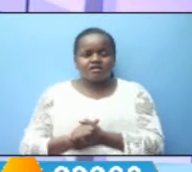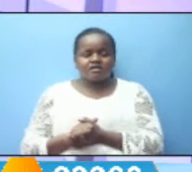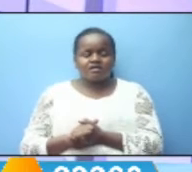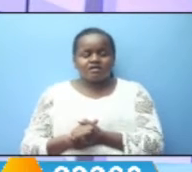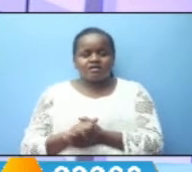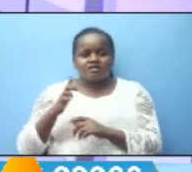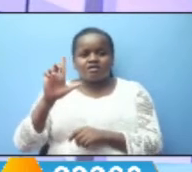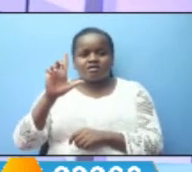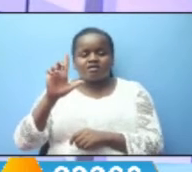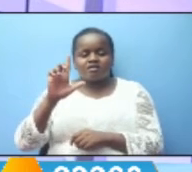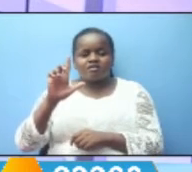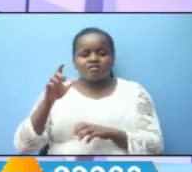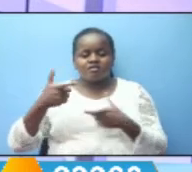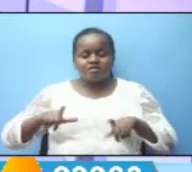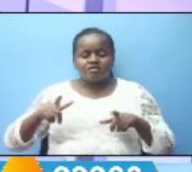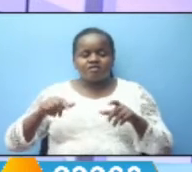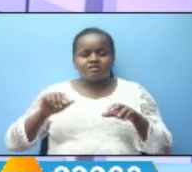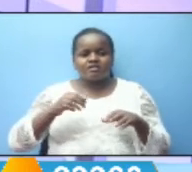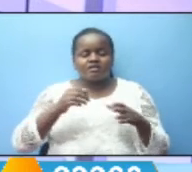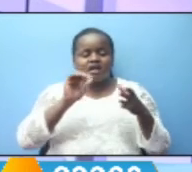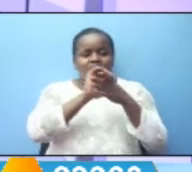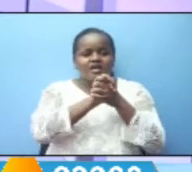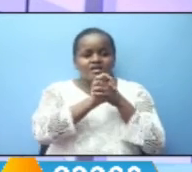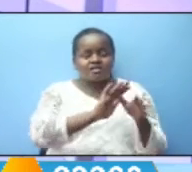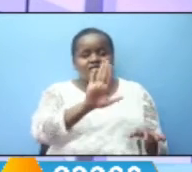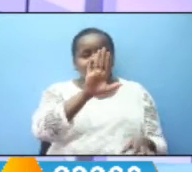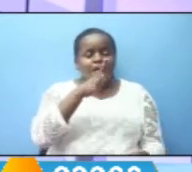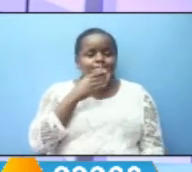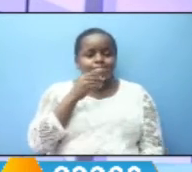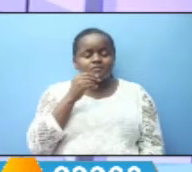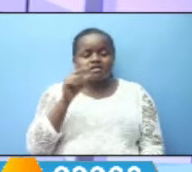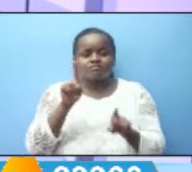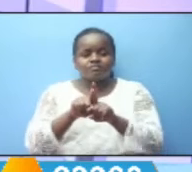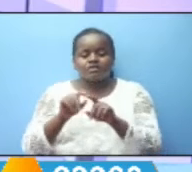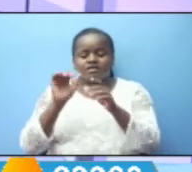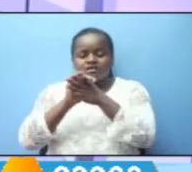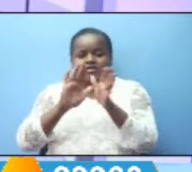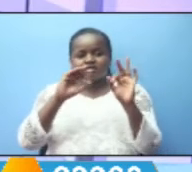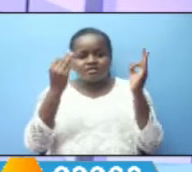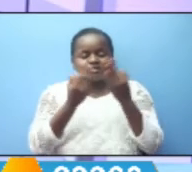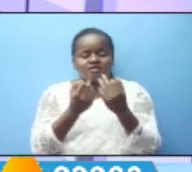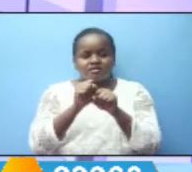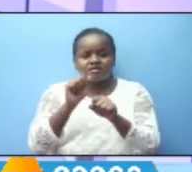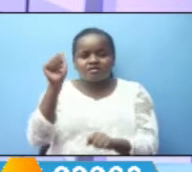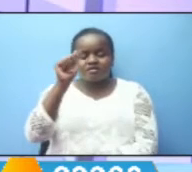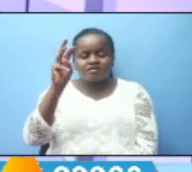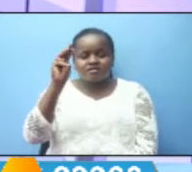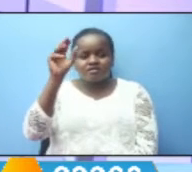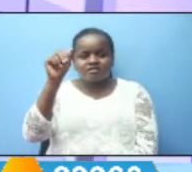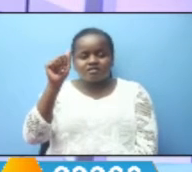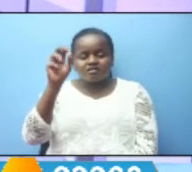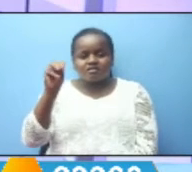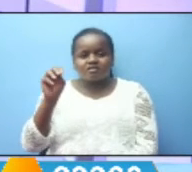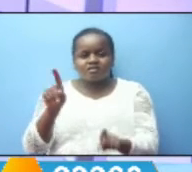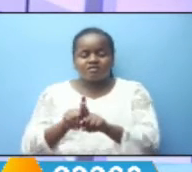Limuru Jeff Momanyi ni mugeithirie boy shake asante sana mundu wito Walter Dongo ni mugeithirie family yake undu mwena Sam Kinyozi John Kifefeli